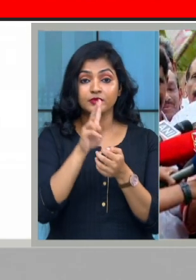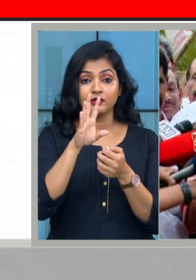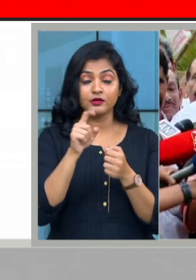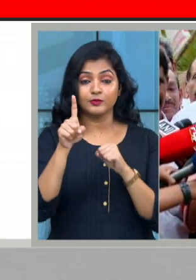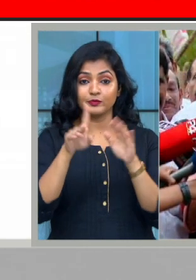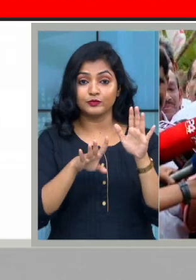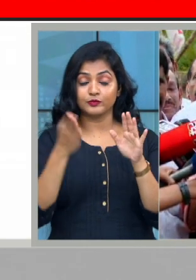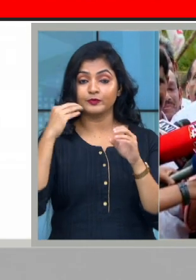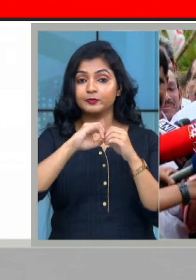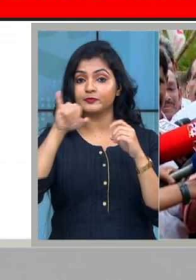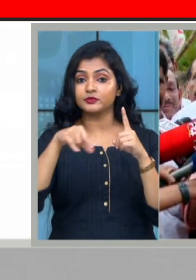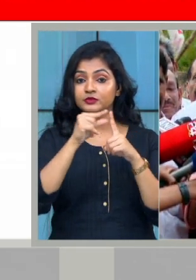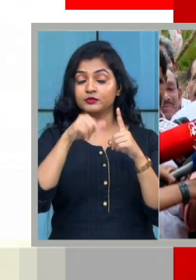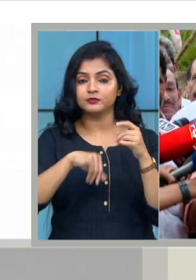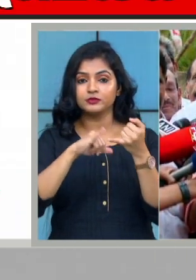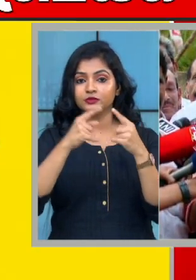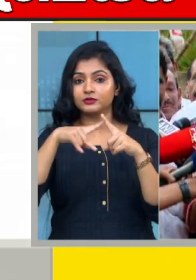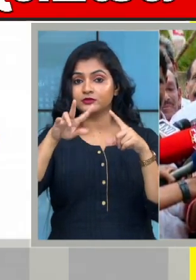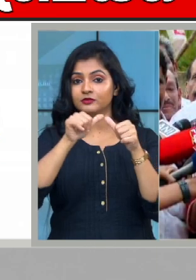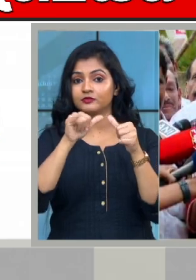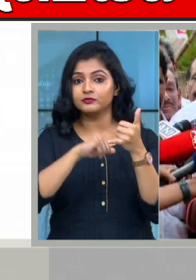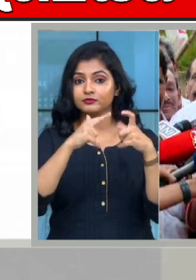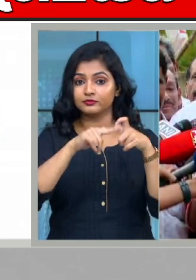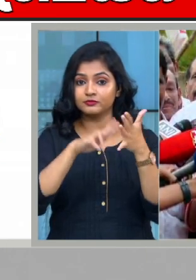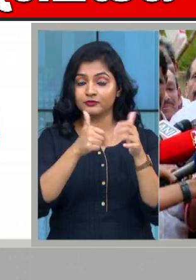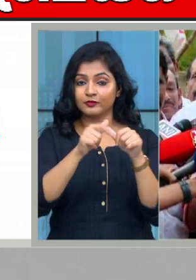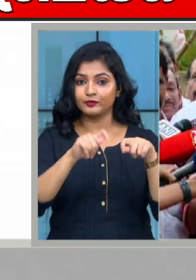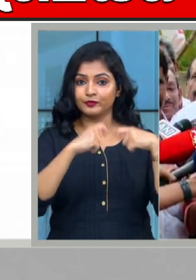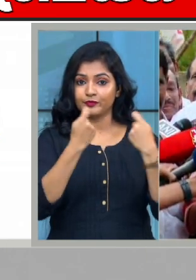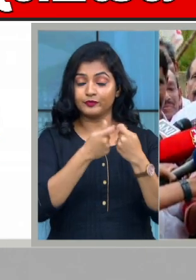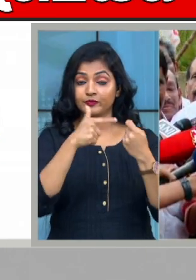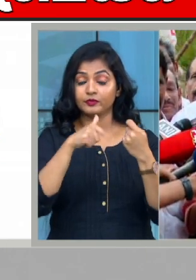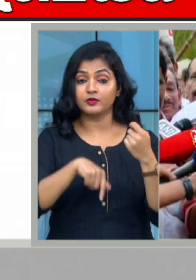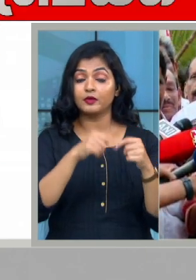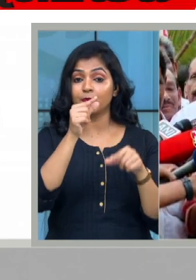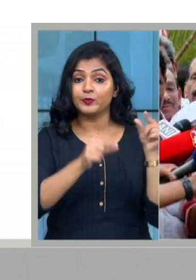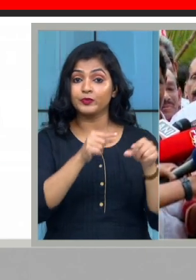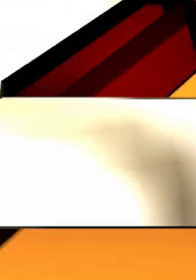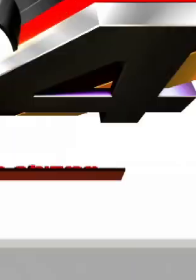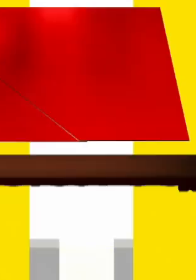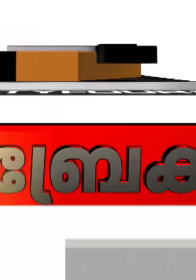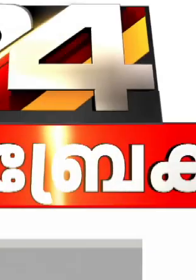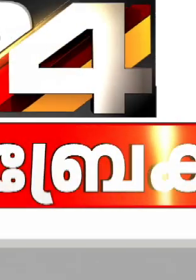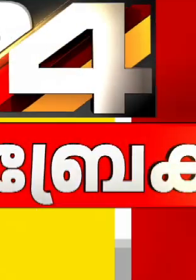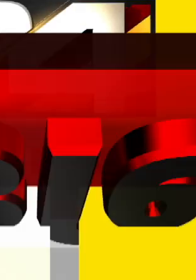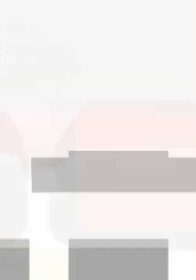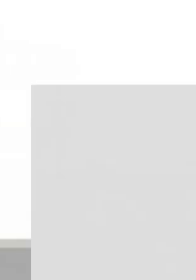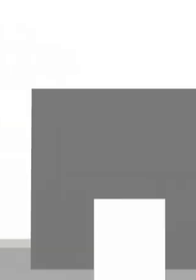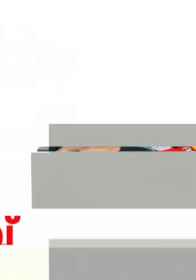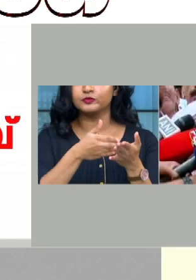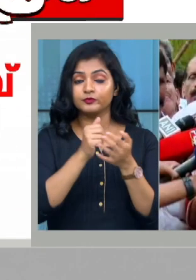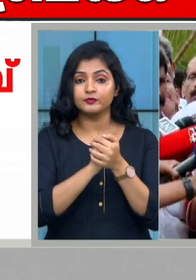2019 BJP ശിവസേന സഖ്യമാണ് മഹാരാഷ്ട്രയിലെ ജനങ്ങൾ തെരഞ്ഞെടുത്തത്. ആ